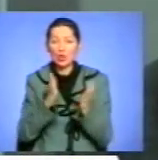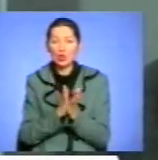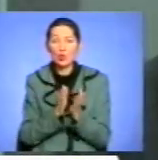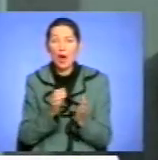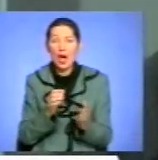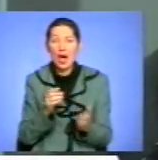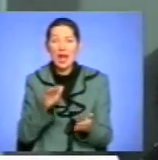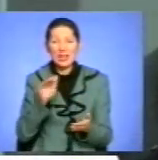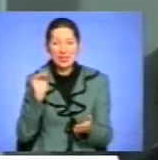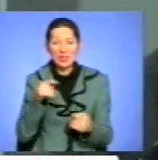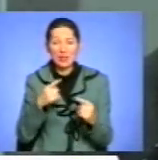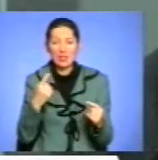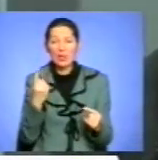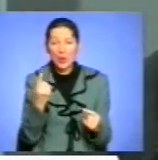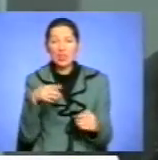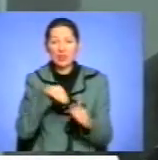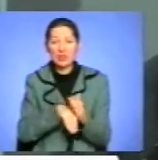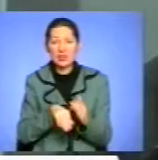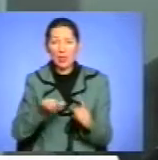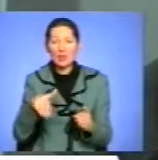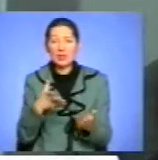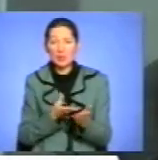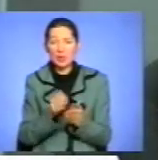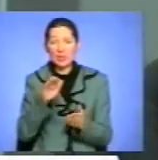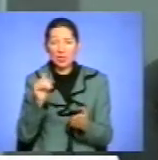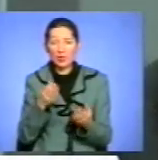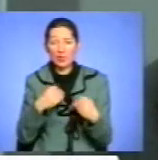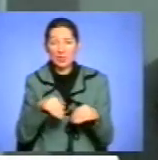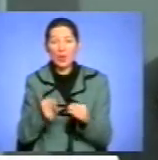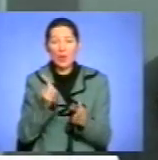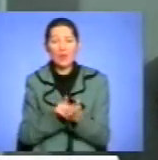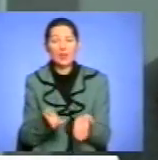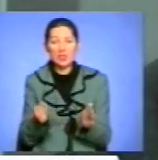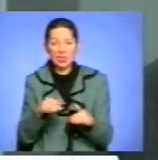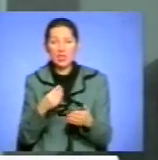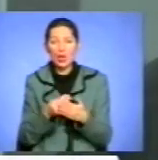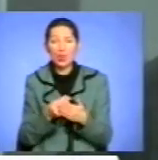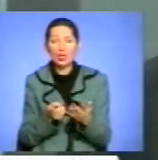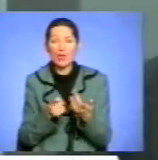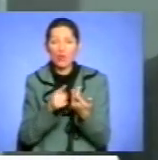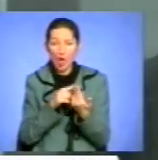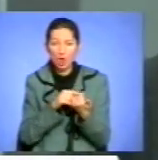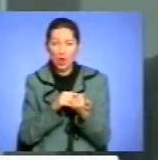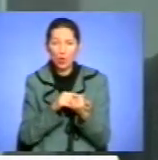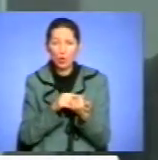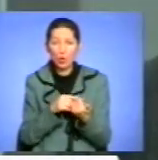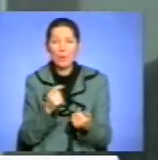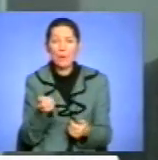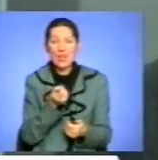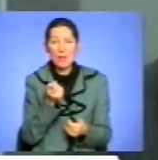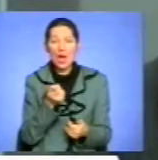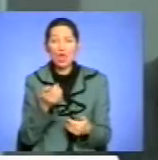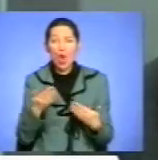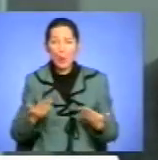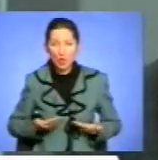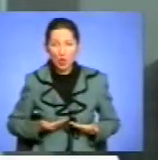що після сплати кредиту в сім'ї повинні залишитися кошти в розрахунку мінімального прожиткового